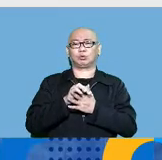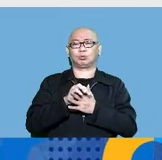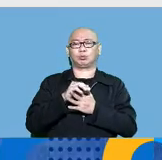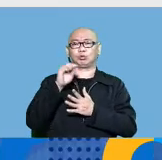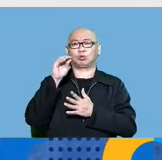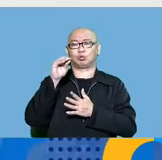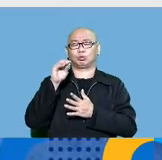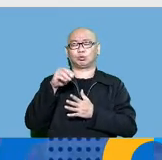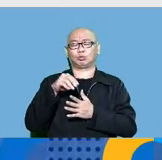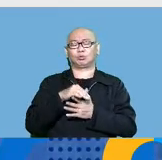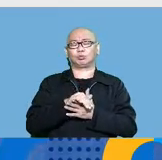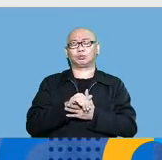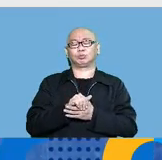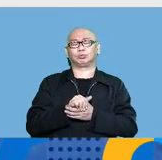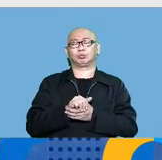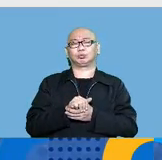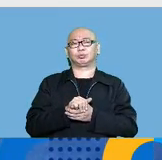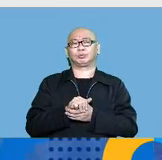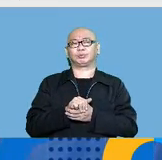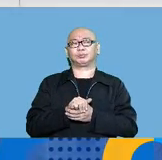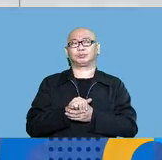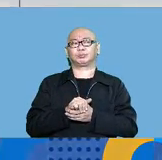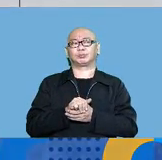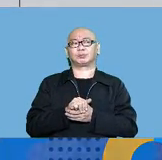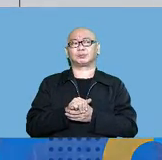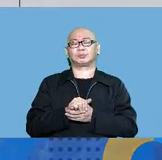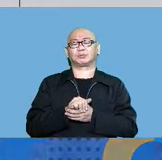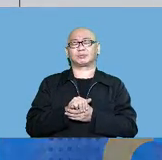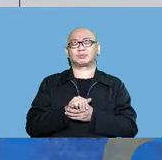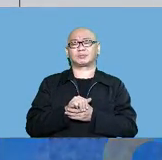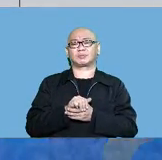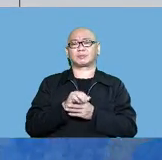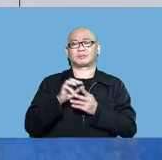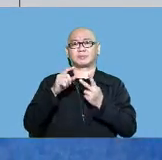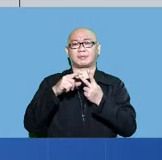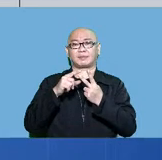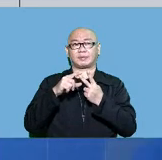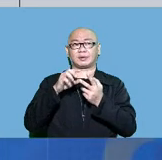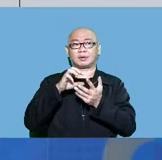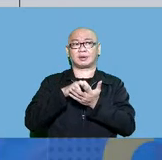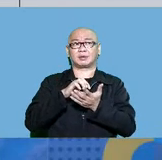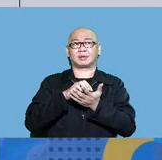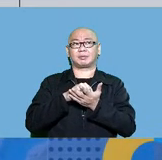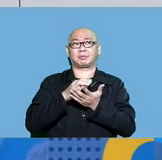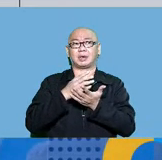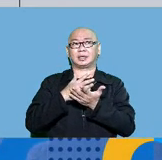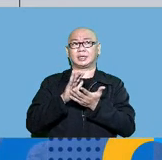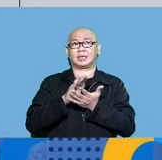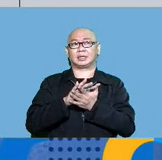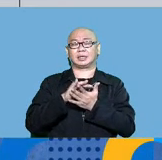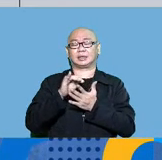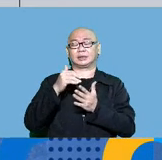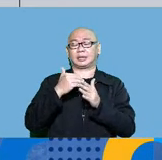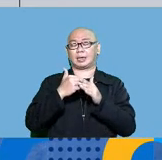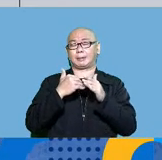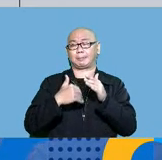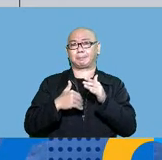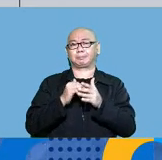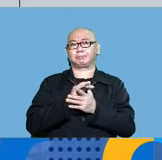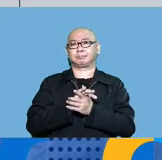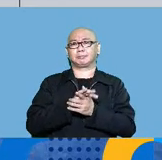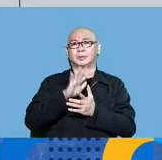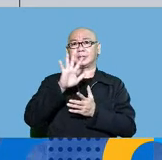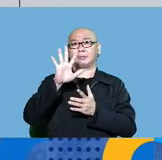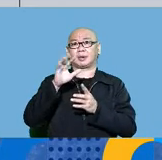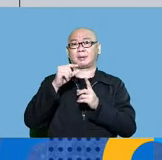puyuh. Lalu pada perbedaan yang kedua terletak pada bagian yang tahap